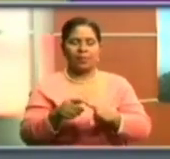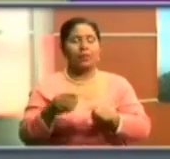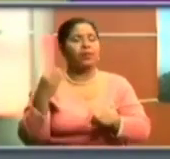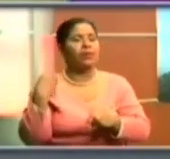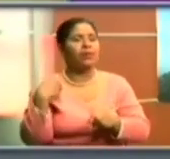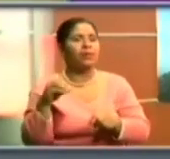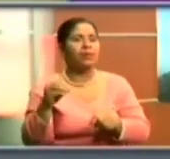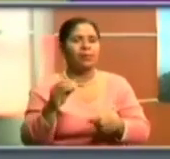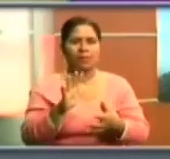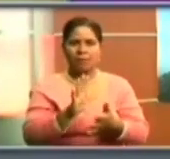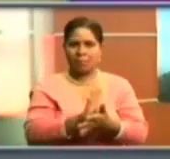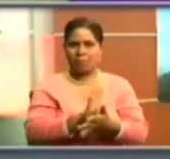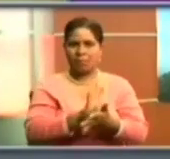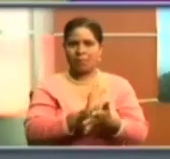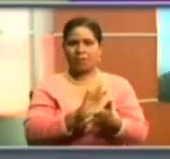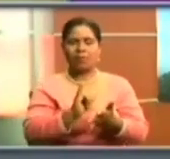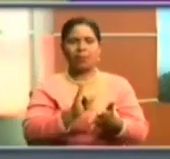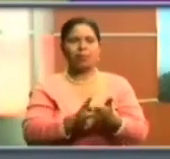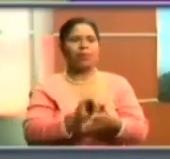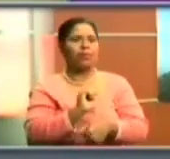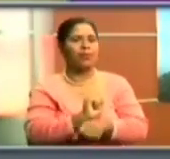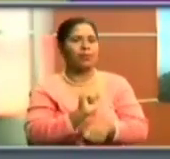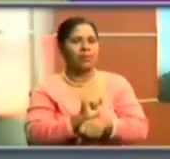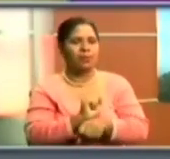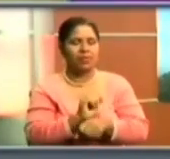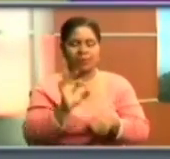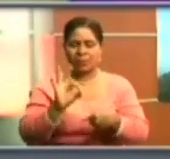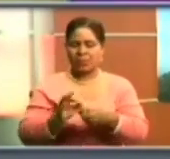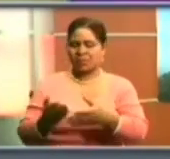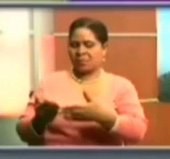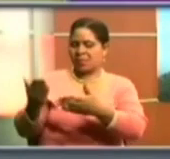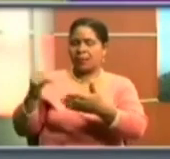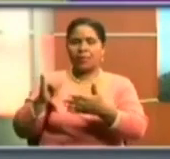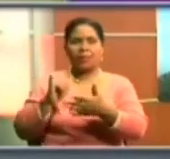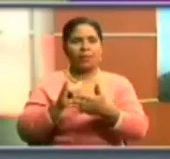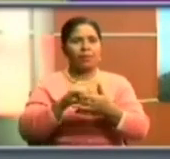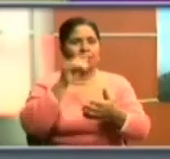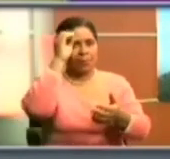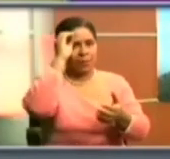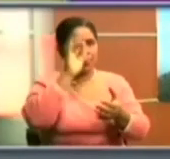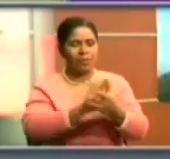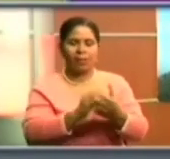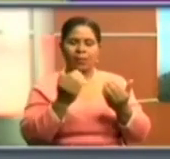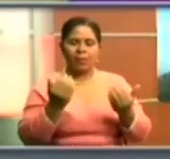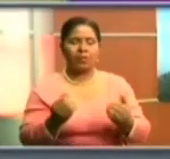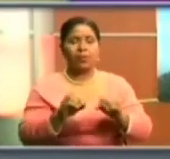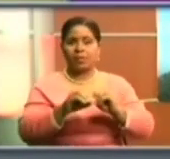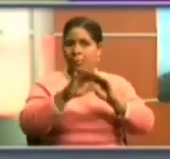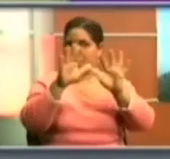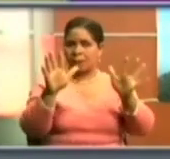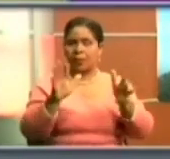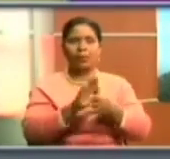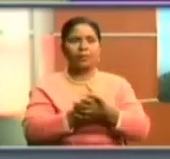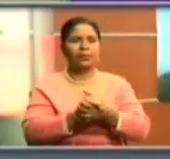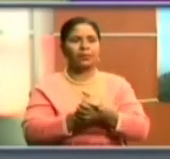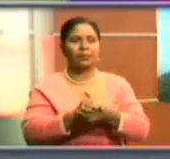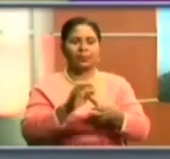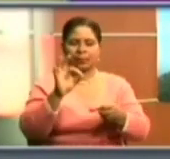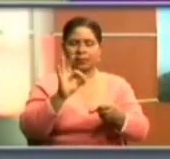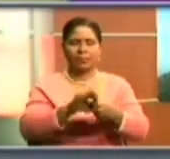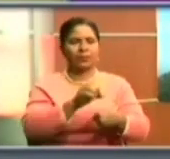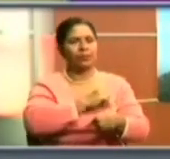que mandat yo y a vinn même gens à élection qui t'est faite et moi crois que jodi a li clair que élection